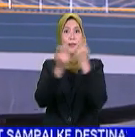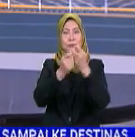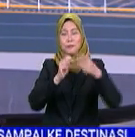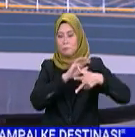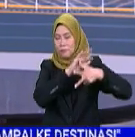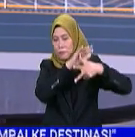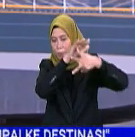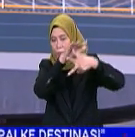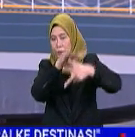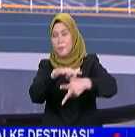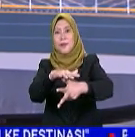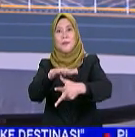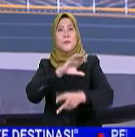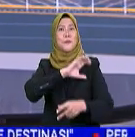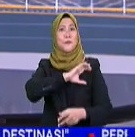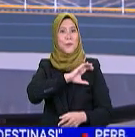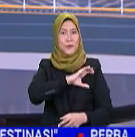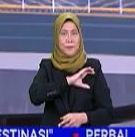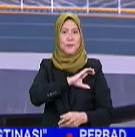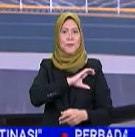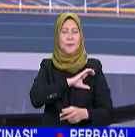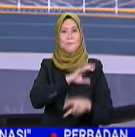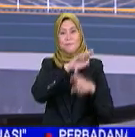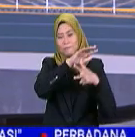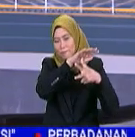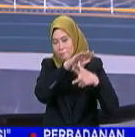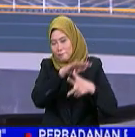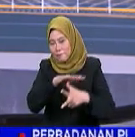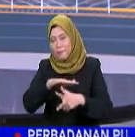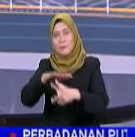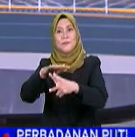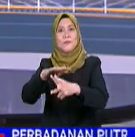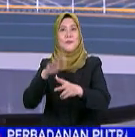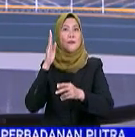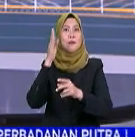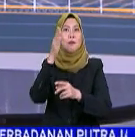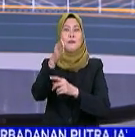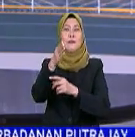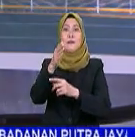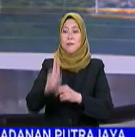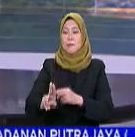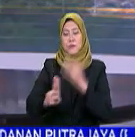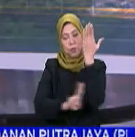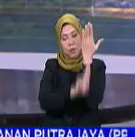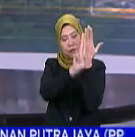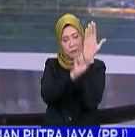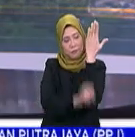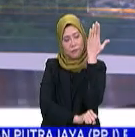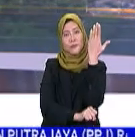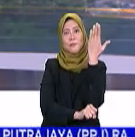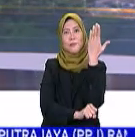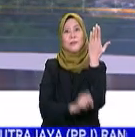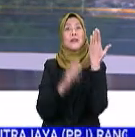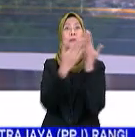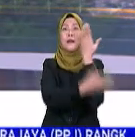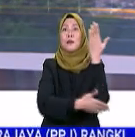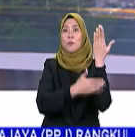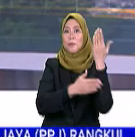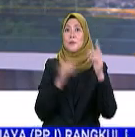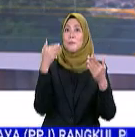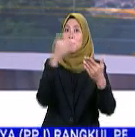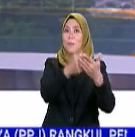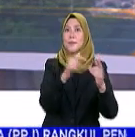udara polis diraja Malaysia pdrm telah membuat tinjauan udara dari arah Lebu Raya Selatan Semenanjung sehingga ke Melaka